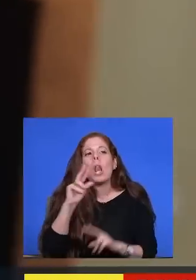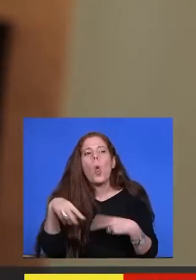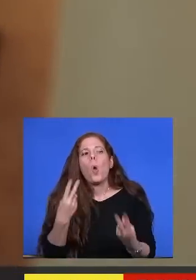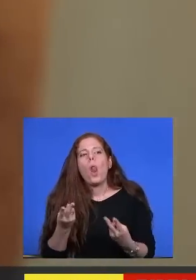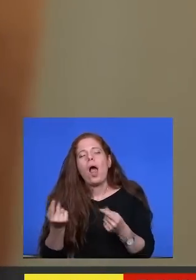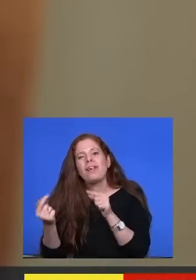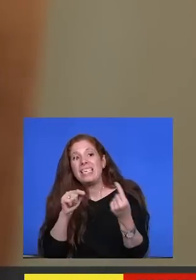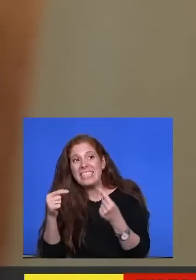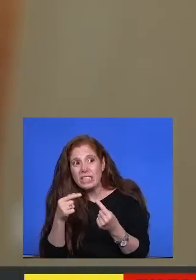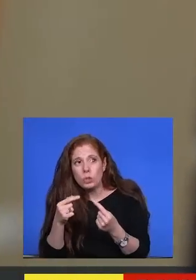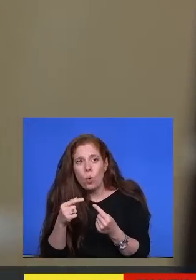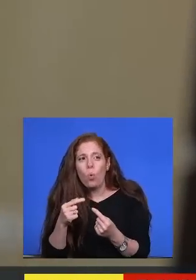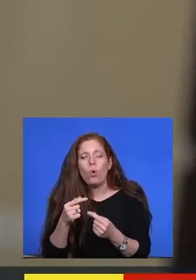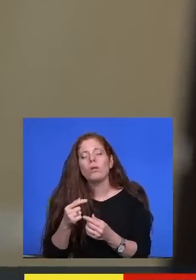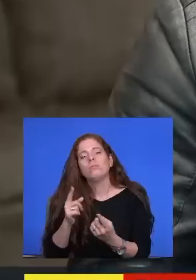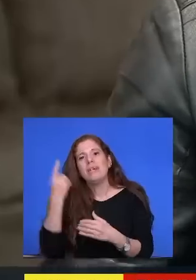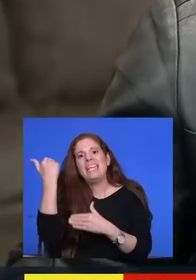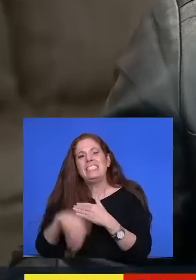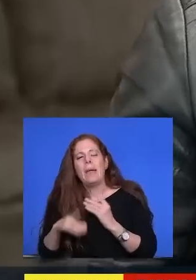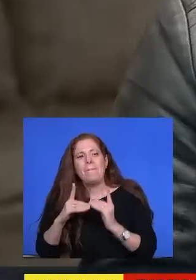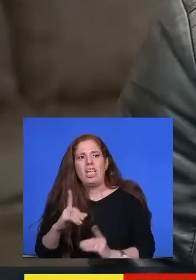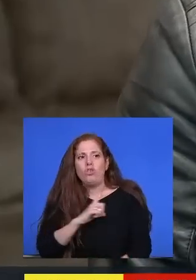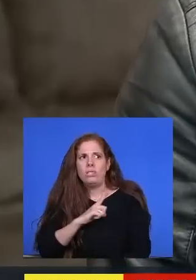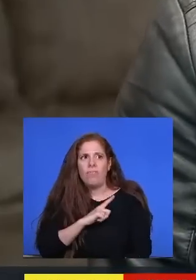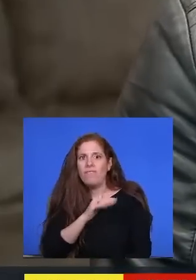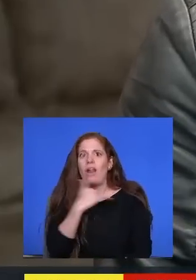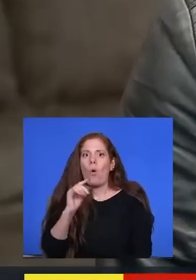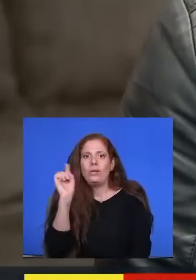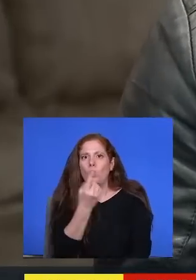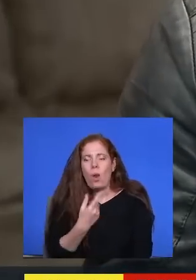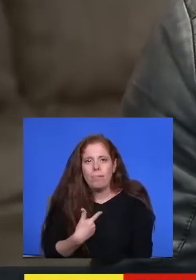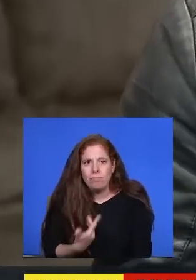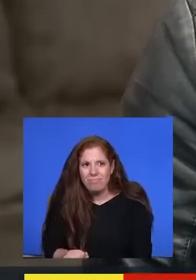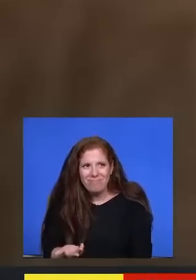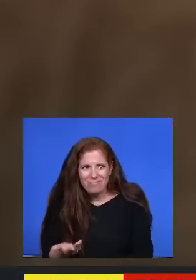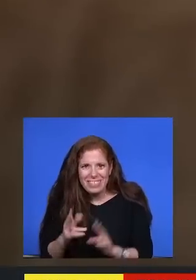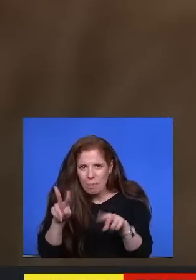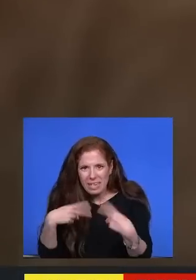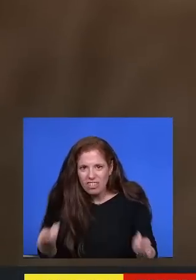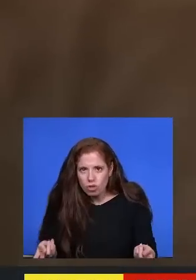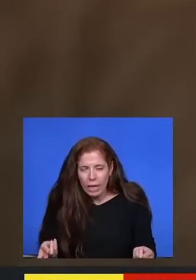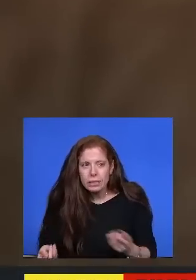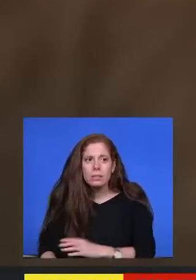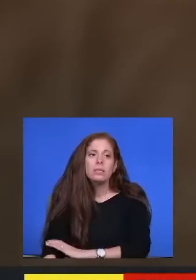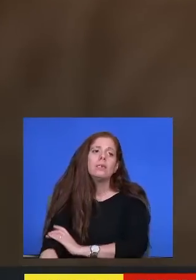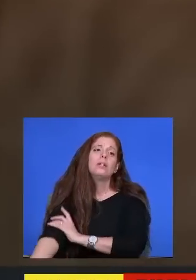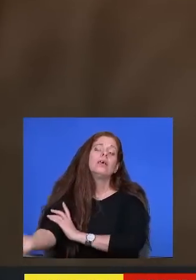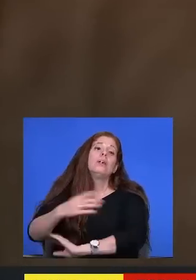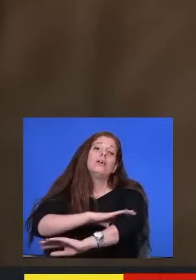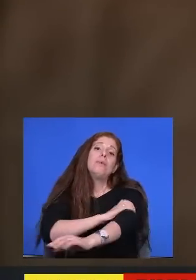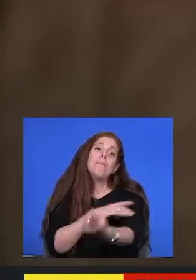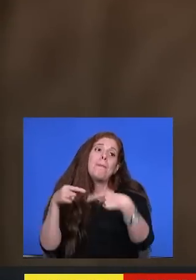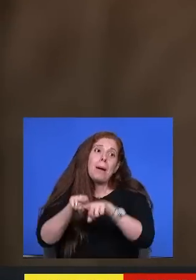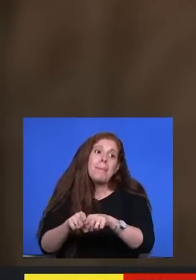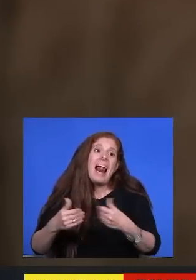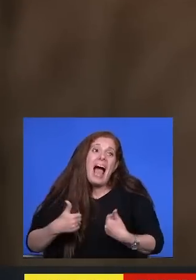انه تحسم الصراع معنا عسكريا انه تقتلنا جميعنا يعني مستحيل وبالمقابل احنا ما عندنا